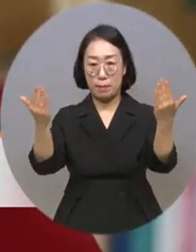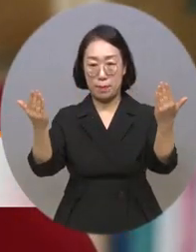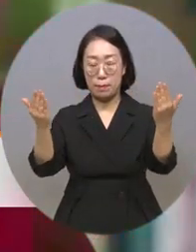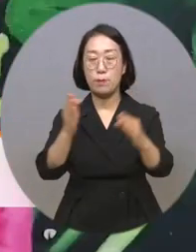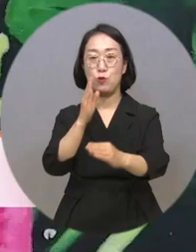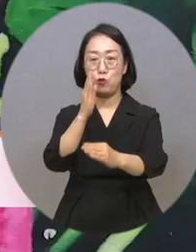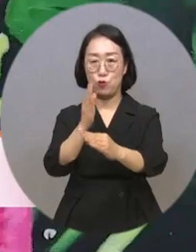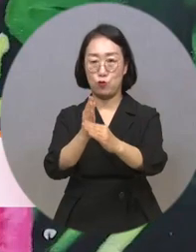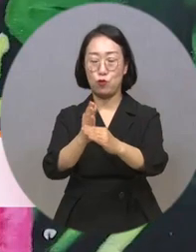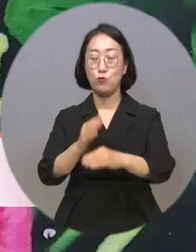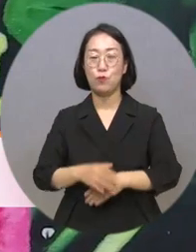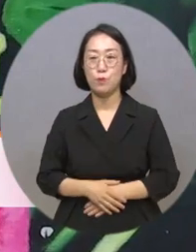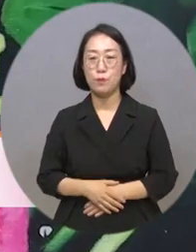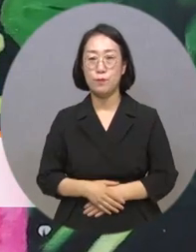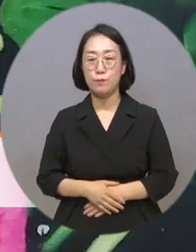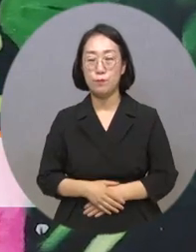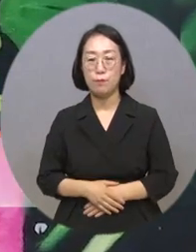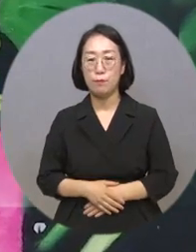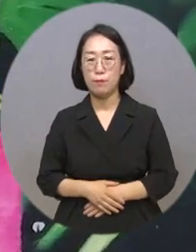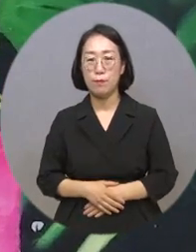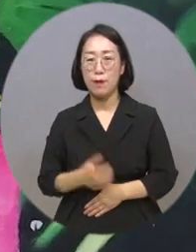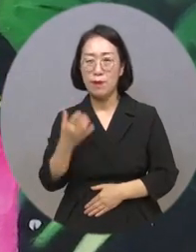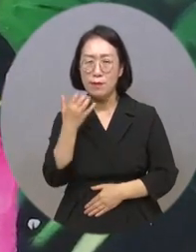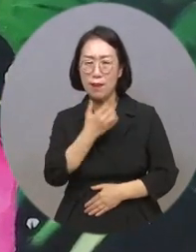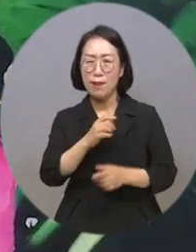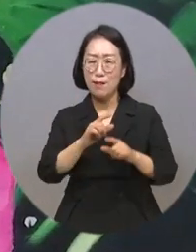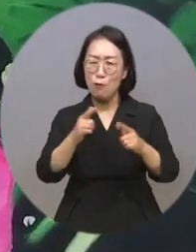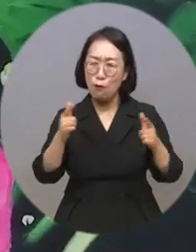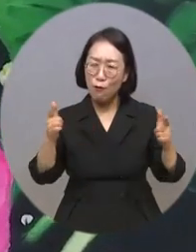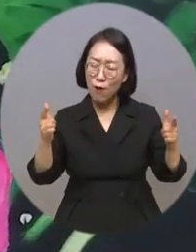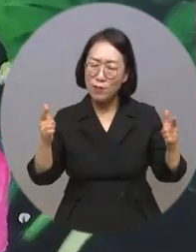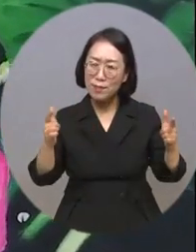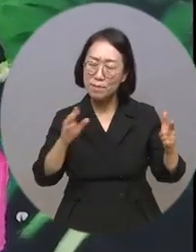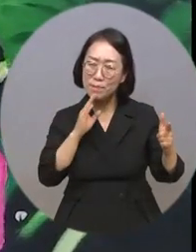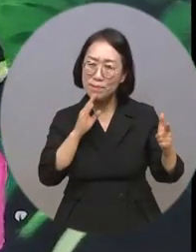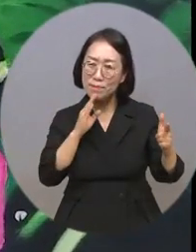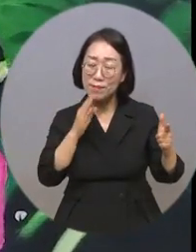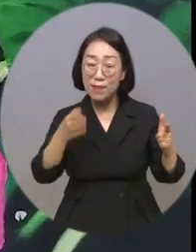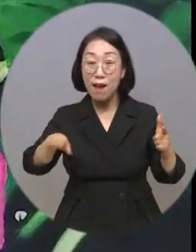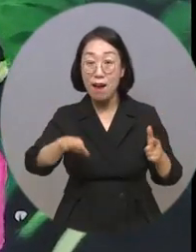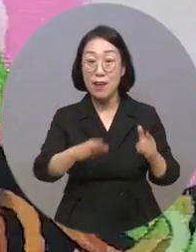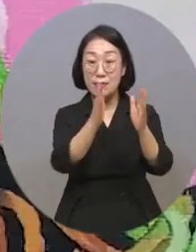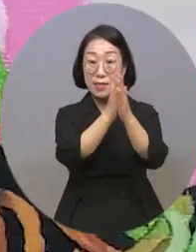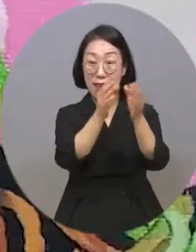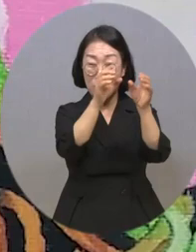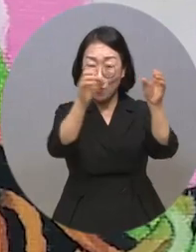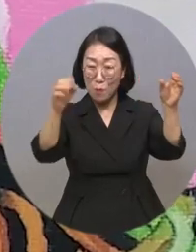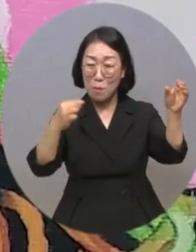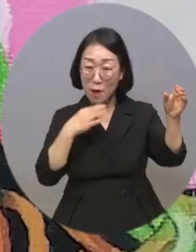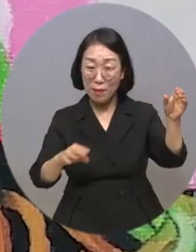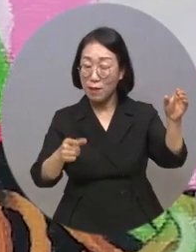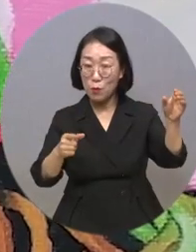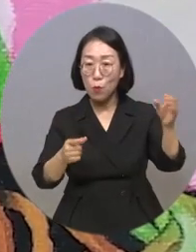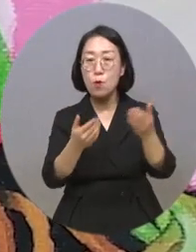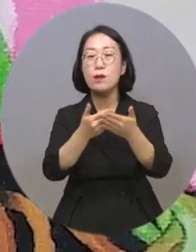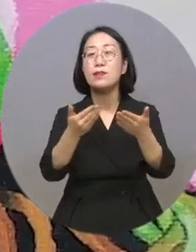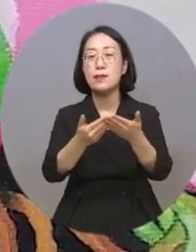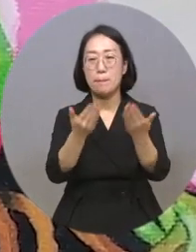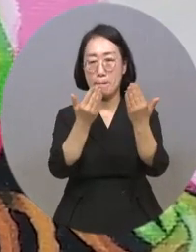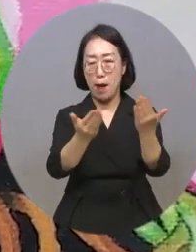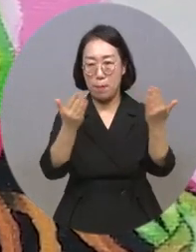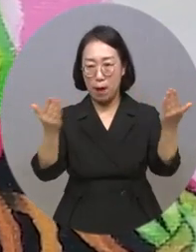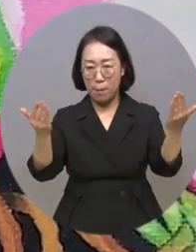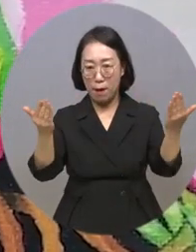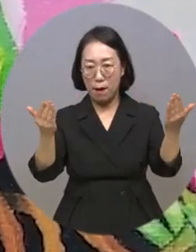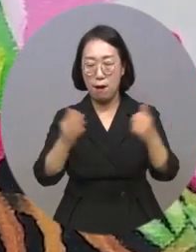있습니다. 책으로 가득 찬 단조로울 수 있는 공간에 둥지를 튼 아름답고 단아한 나팔꽃의